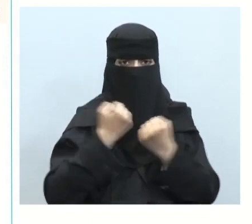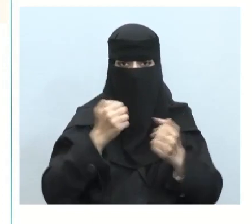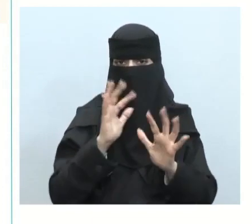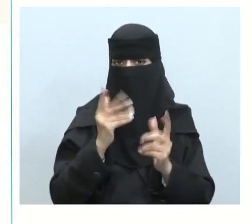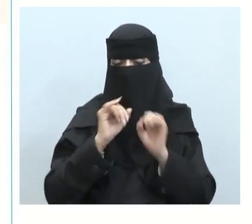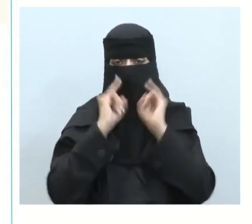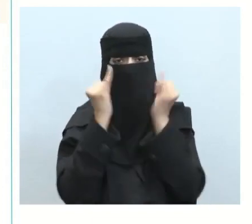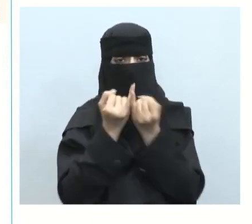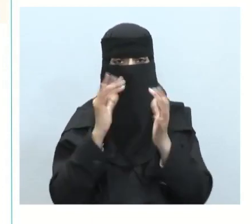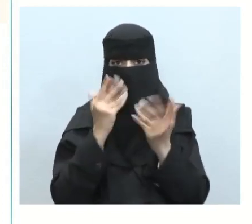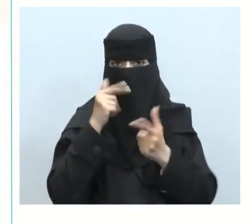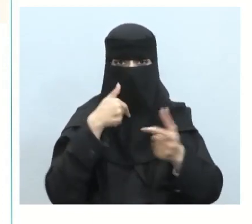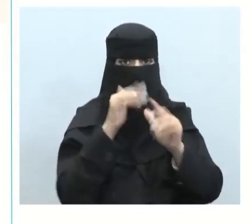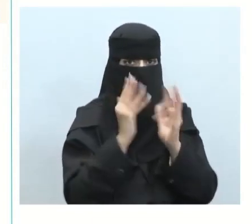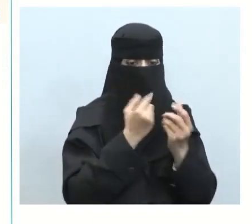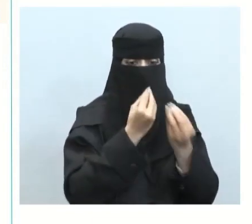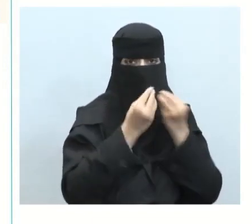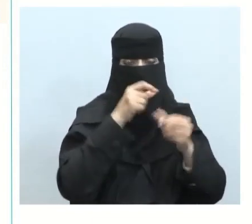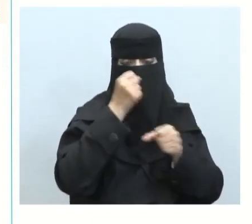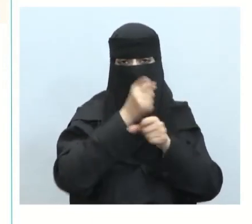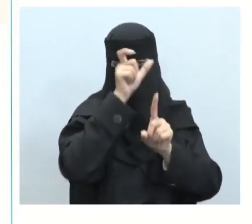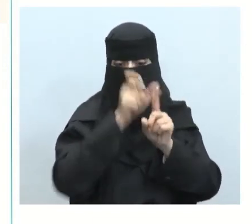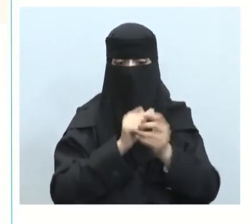كيف يتم وكيف تتعامل مع الموظفين